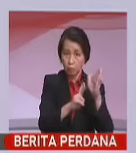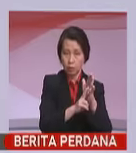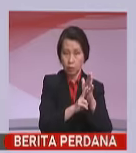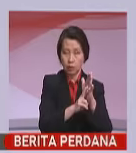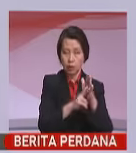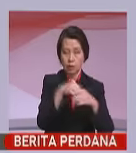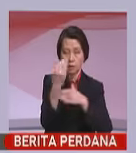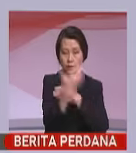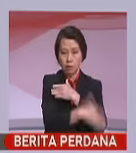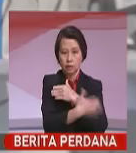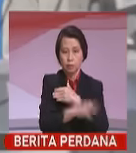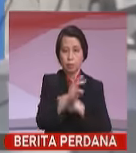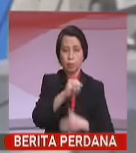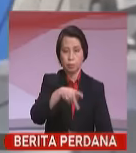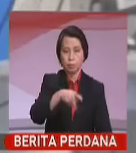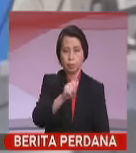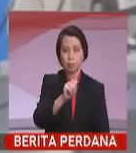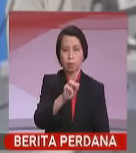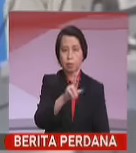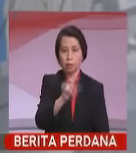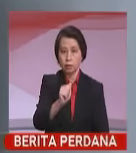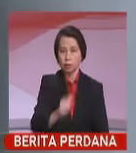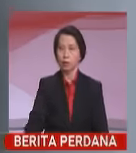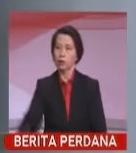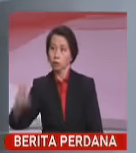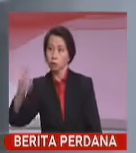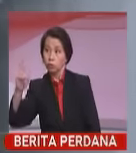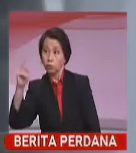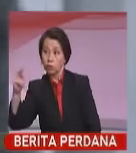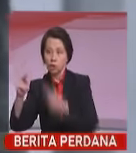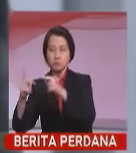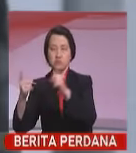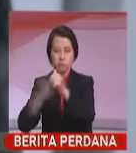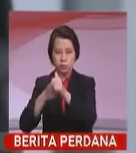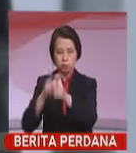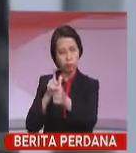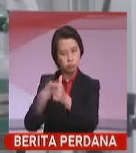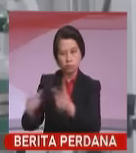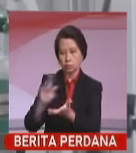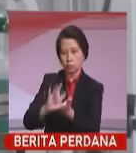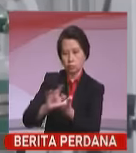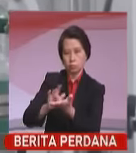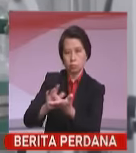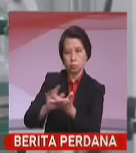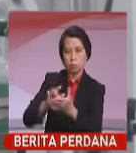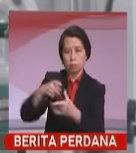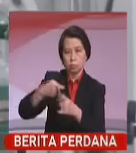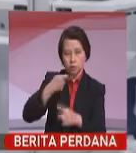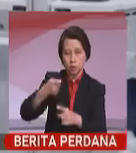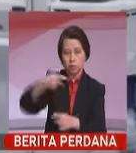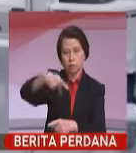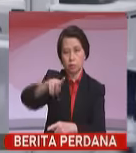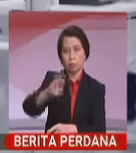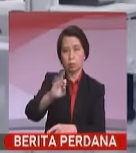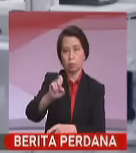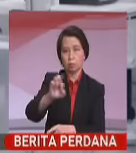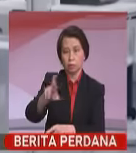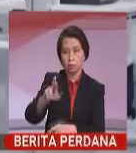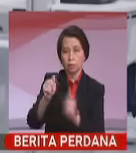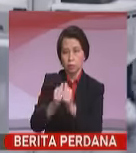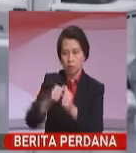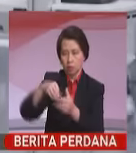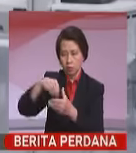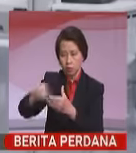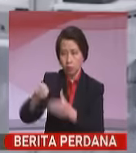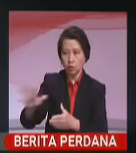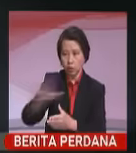farmasutikal negara NPRA. United Kingdom merupakan negara pertama meluluskan penggunaan vaksin keluaran Pfizer-BioNTech dengan